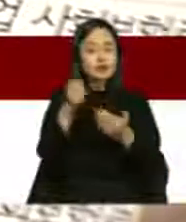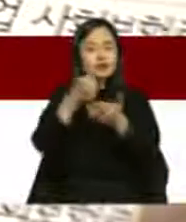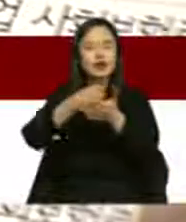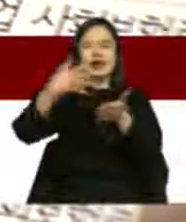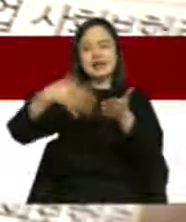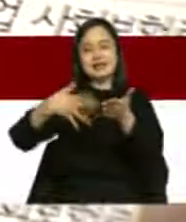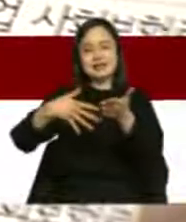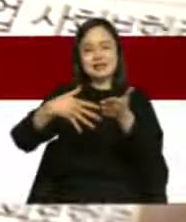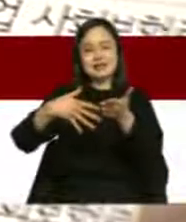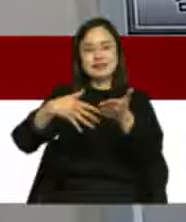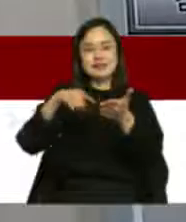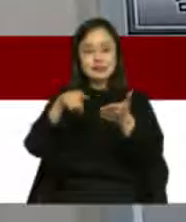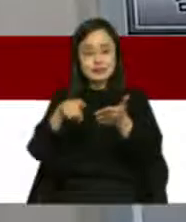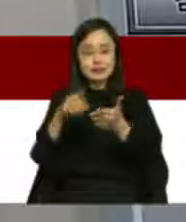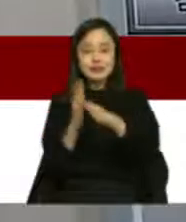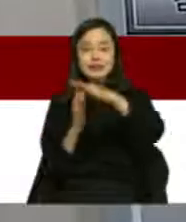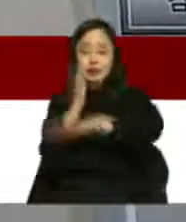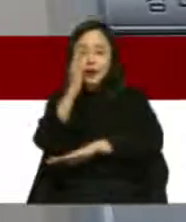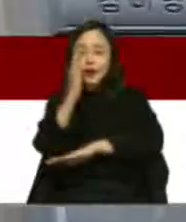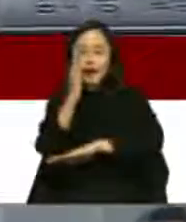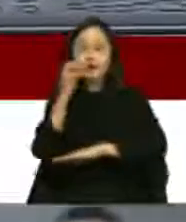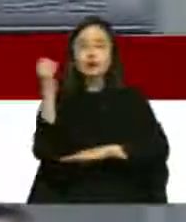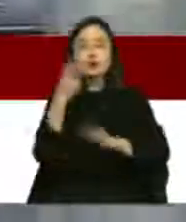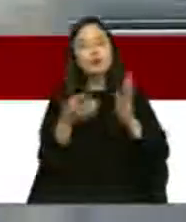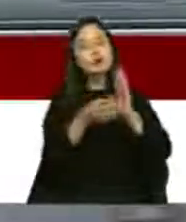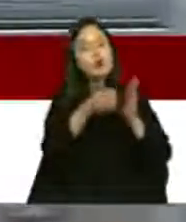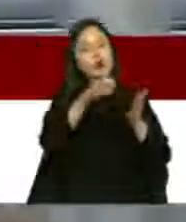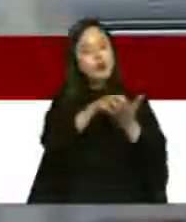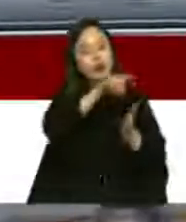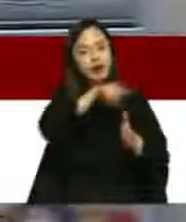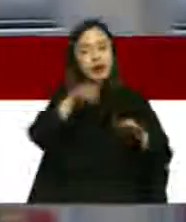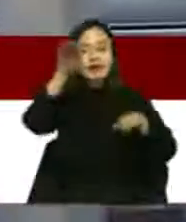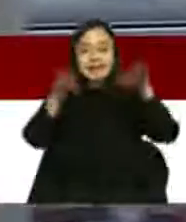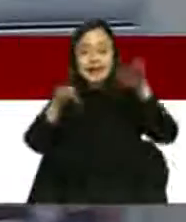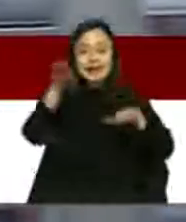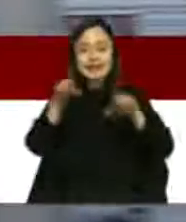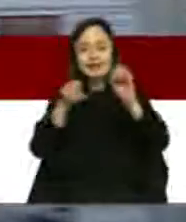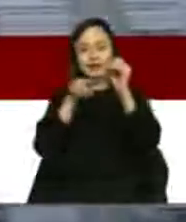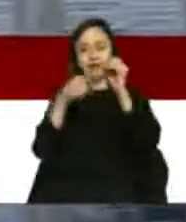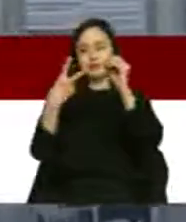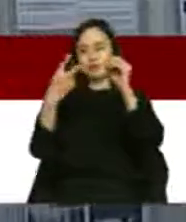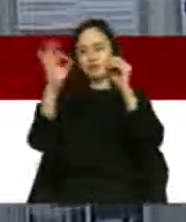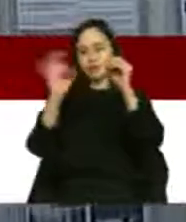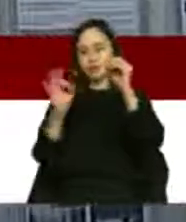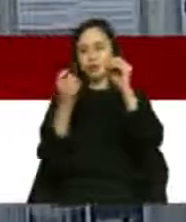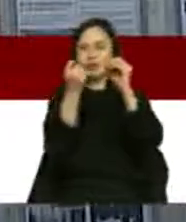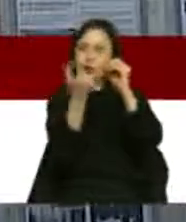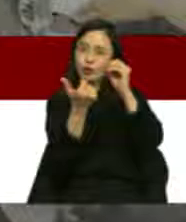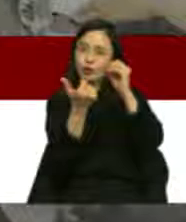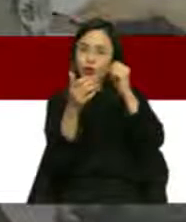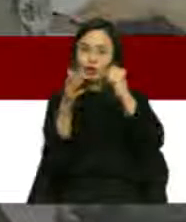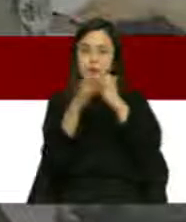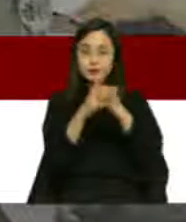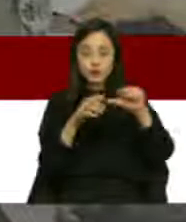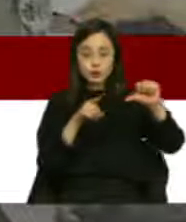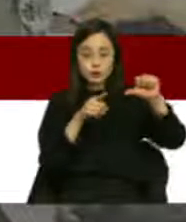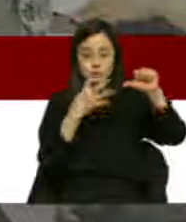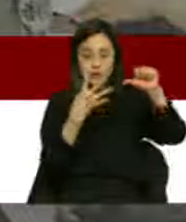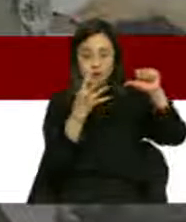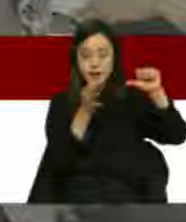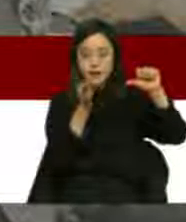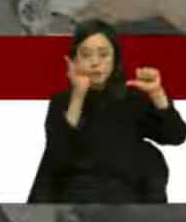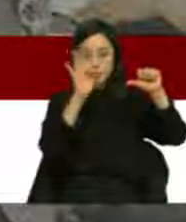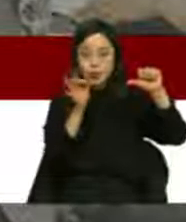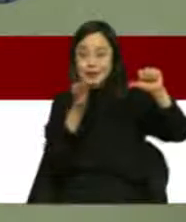결과 높다는 의견과 적정하다는 의견이 불과 0.2% 차이에 불과하다며 5.4% 수준의